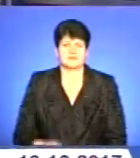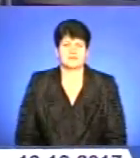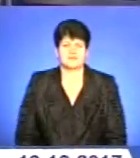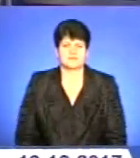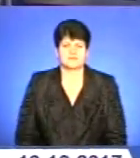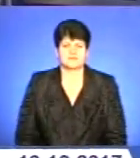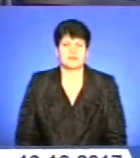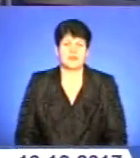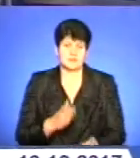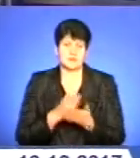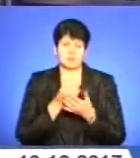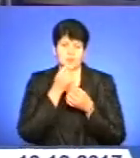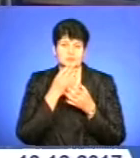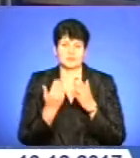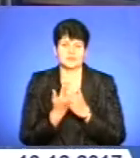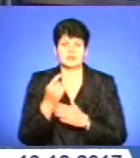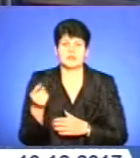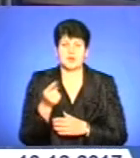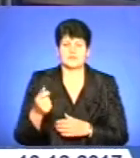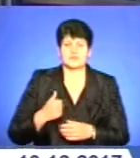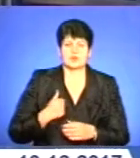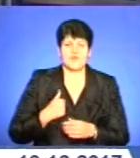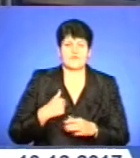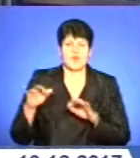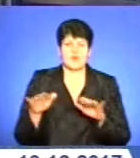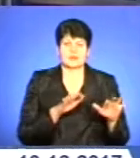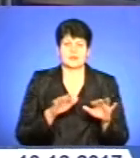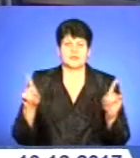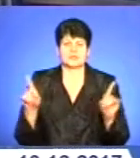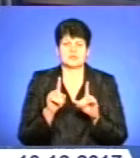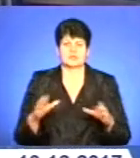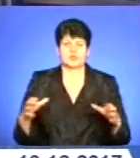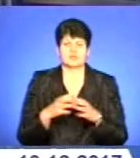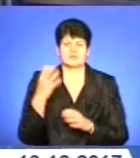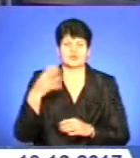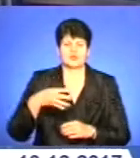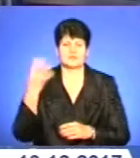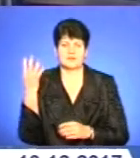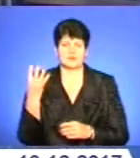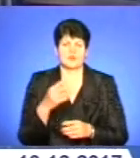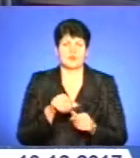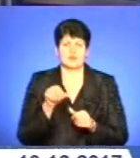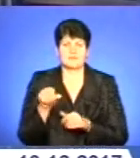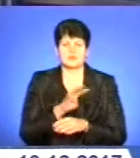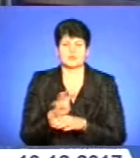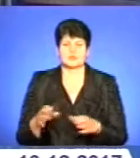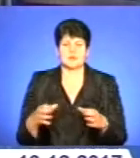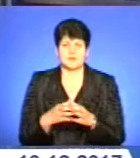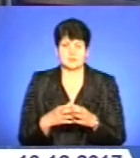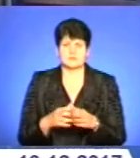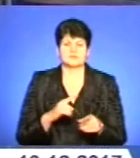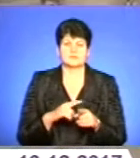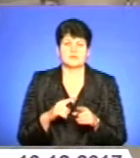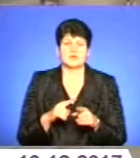І маємо позитивну новину. Тернопільський військовий оркестр, музичний колектив 44-ї окремої артилерійської бригади оперативного